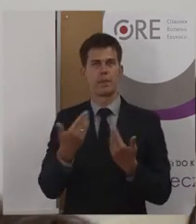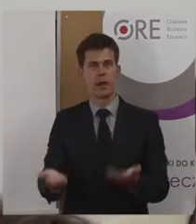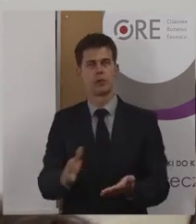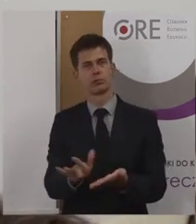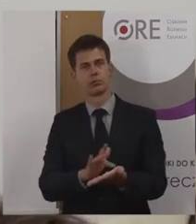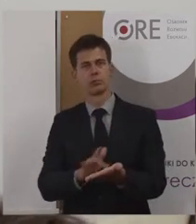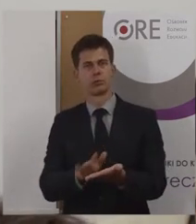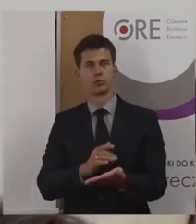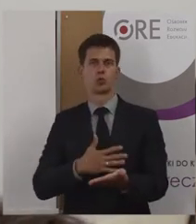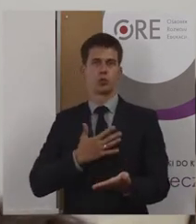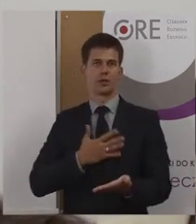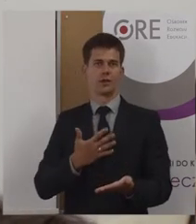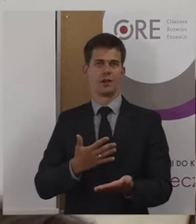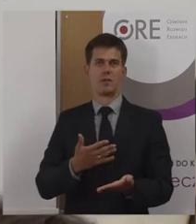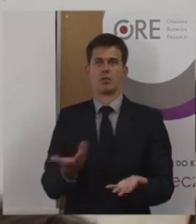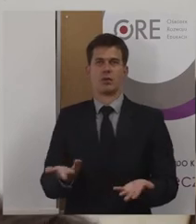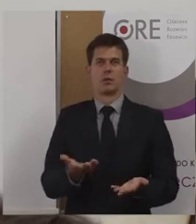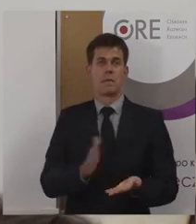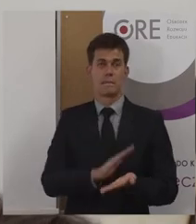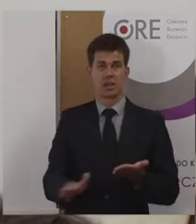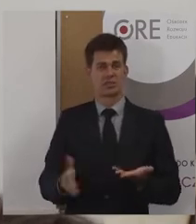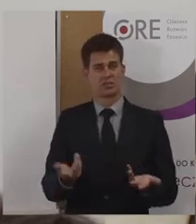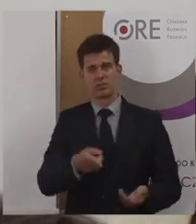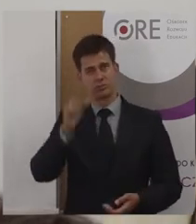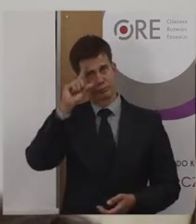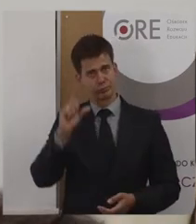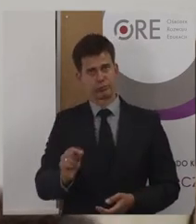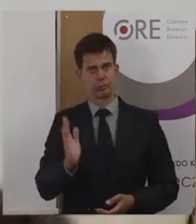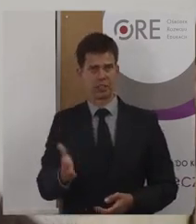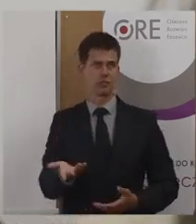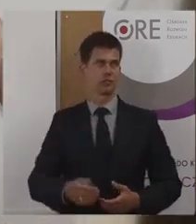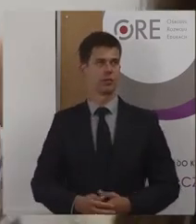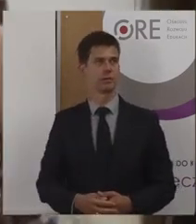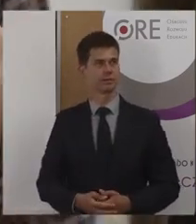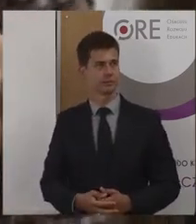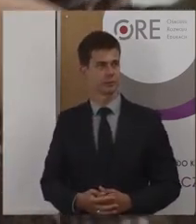który nie widzi palcami, bo nikt go tego nie uczył. To ja dziękuję bardzo.